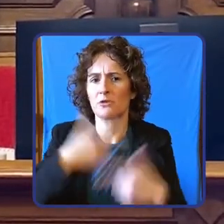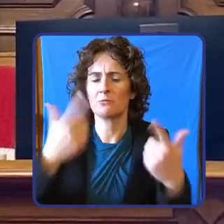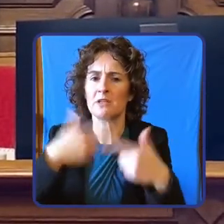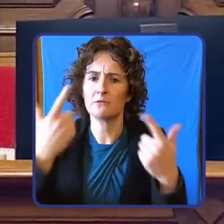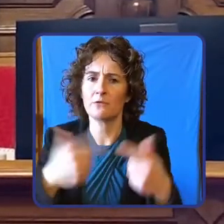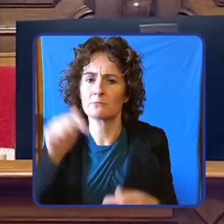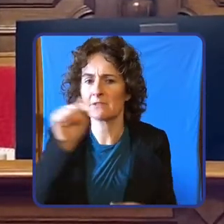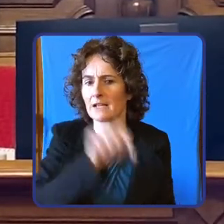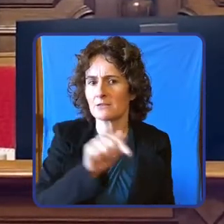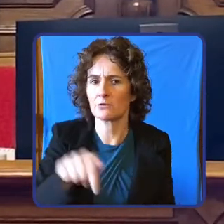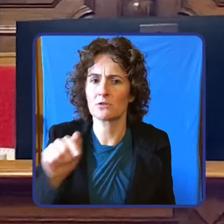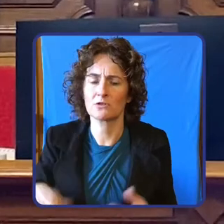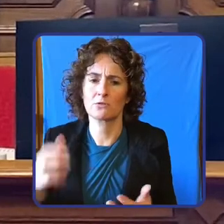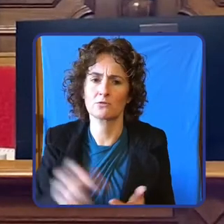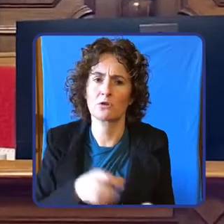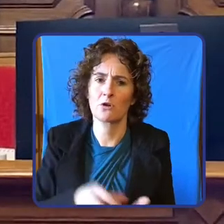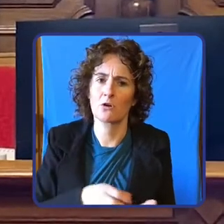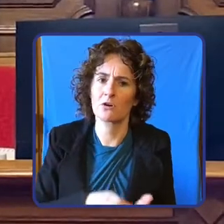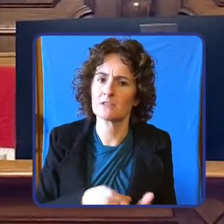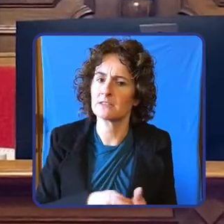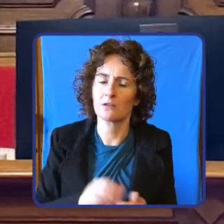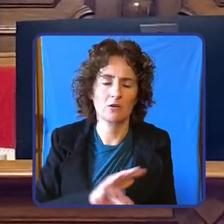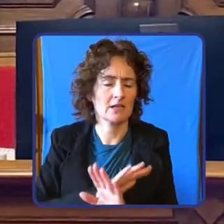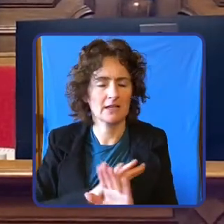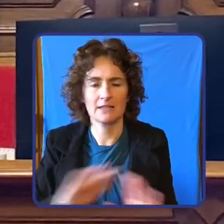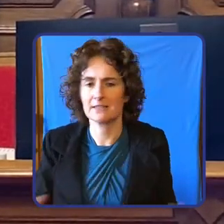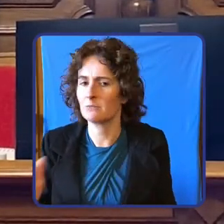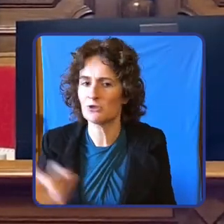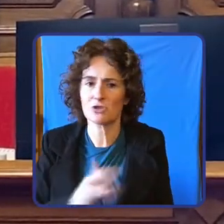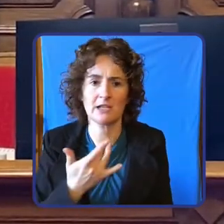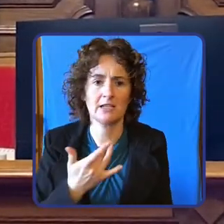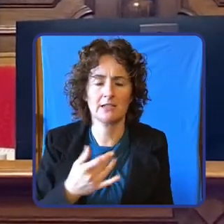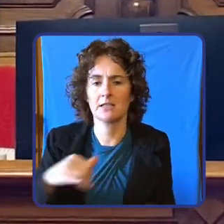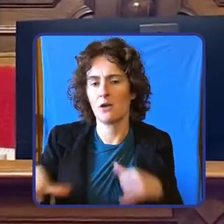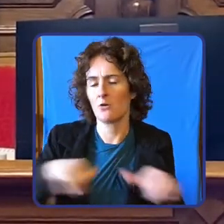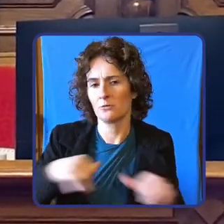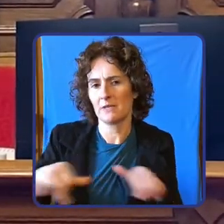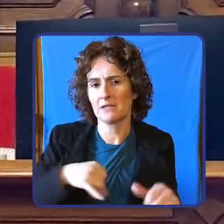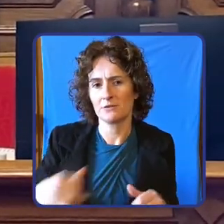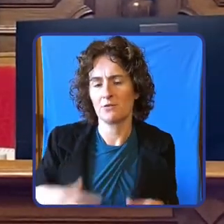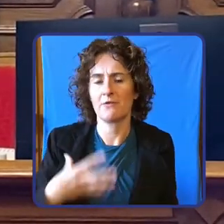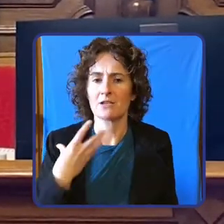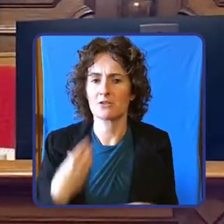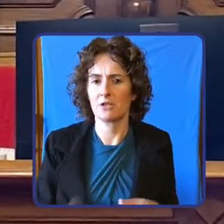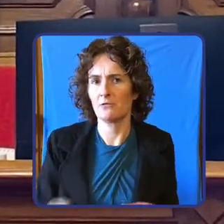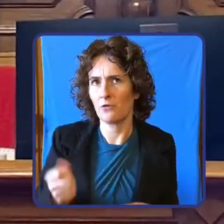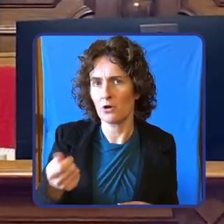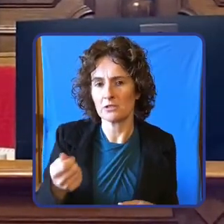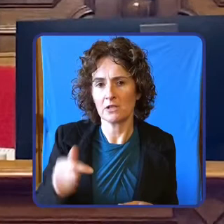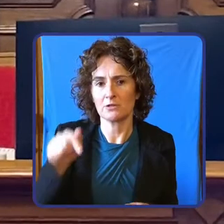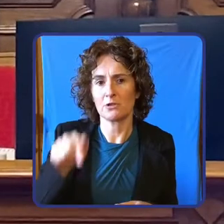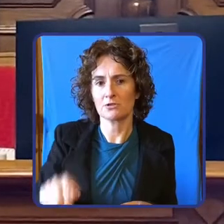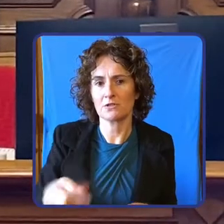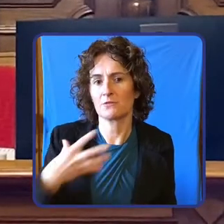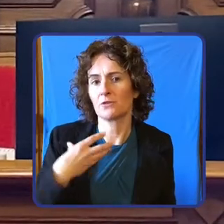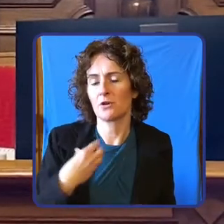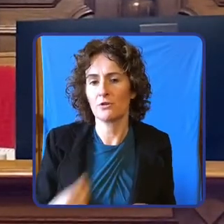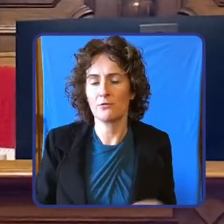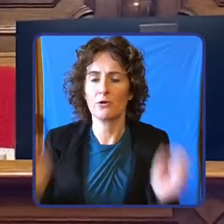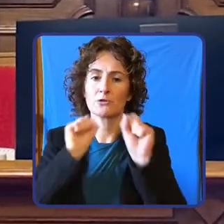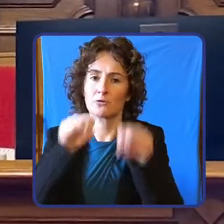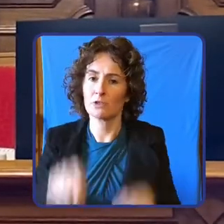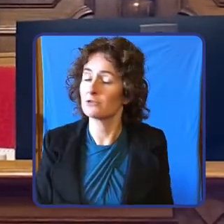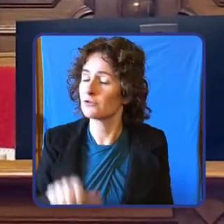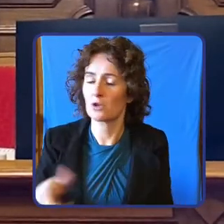azokhoz a gazdálkodókhoz, akiket nem is érint a vásárhelyi földadó, és természetesen azokhoz a föld tulajdonosokhoz, akik nem művelik a